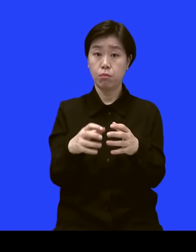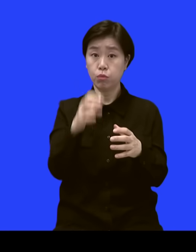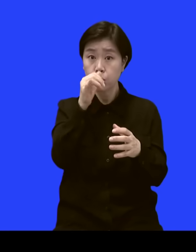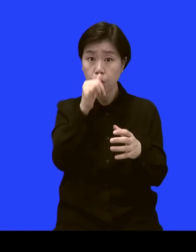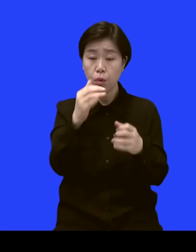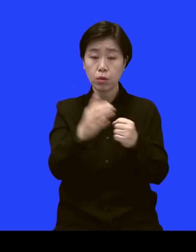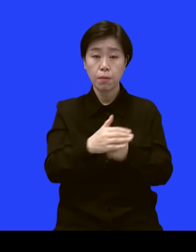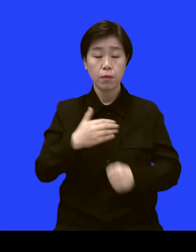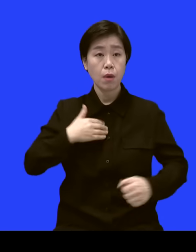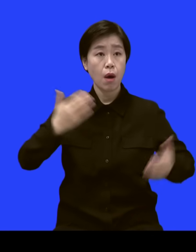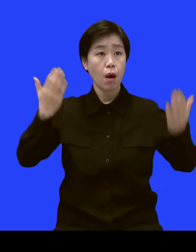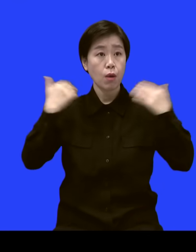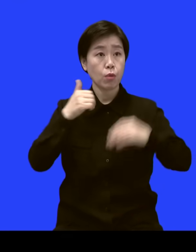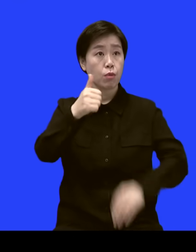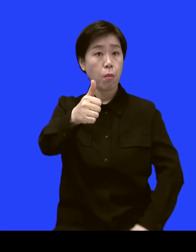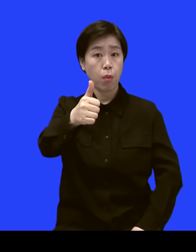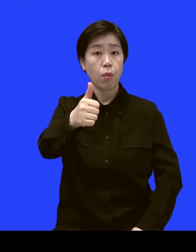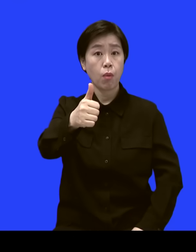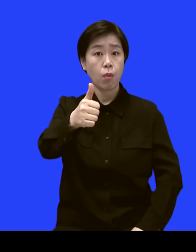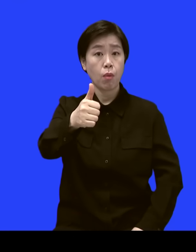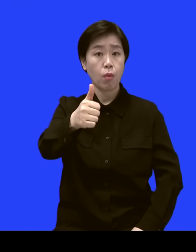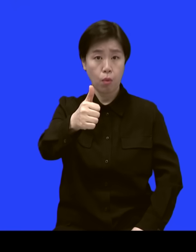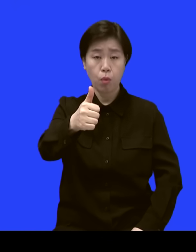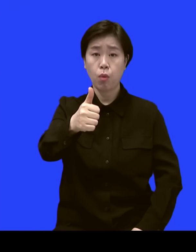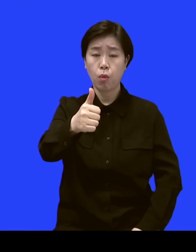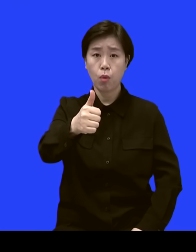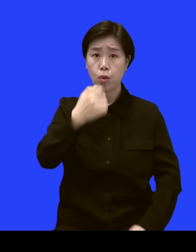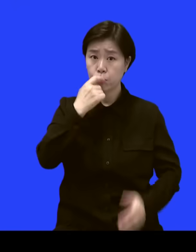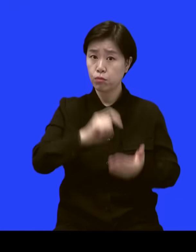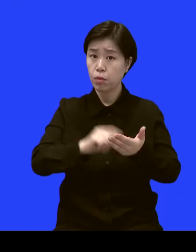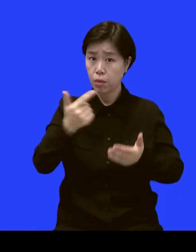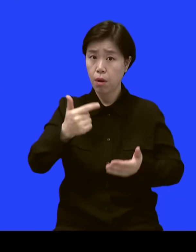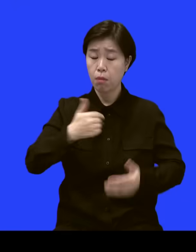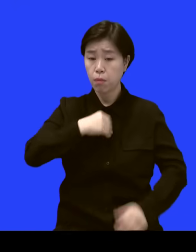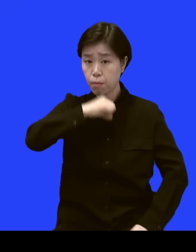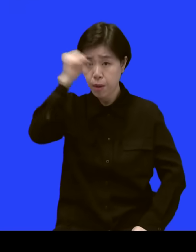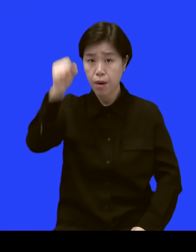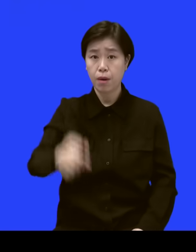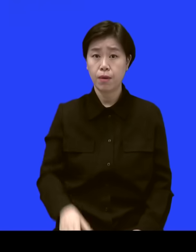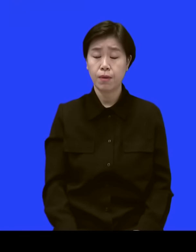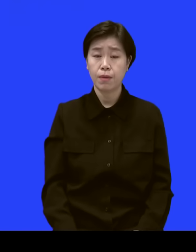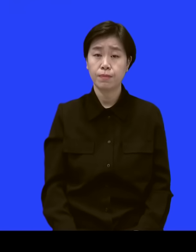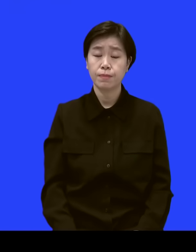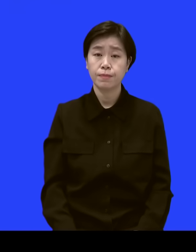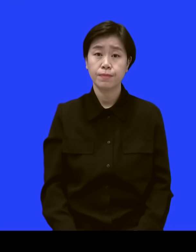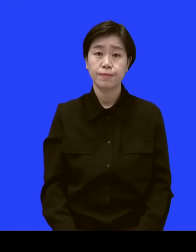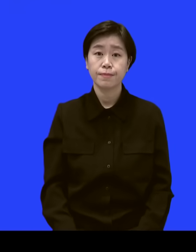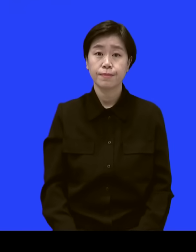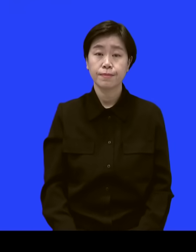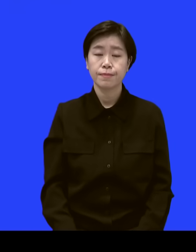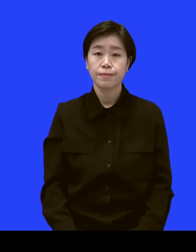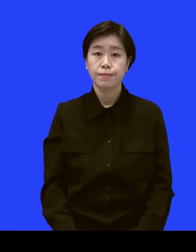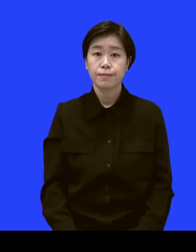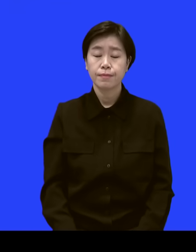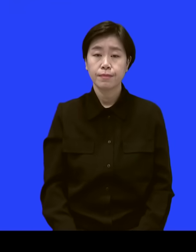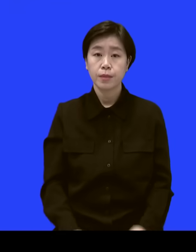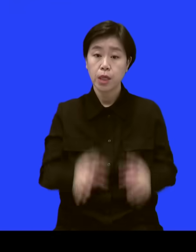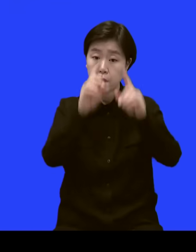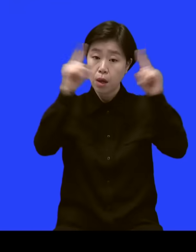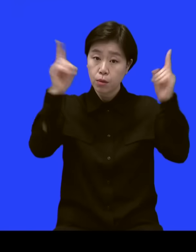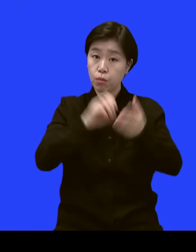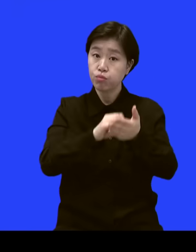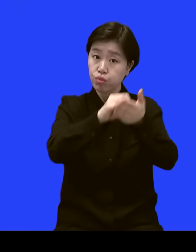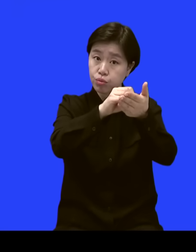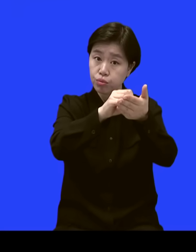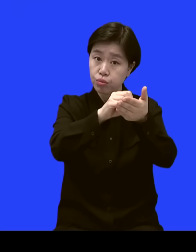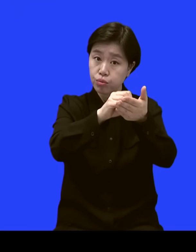그냥 선생님께 칭찬받고. 아니 근데 그렇게 조금 대학교 가서 좀 이렇게 내가 좀 쉽지